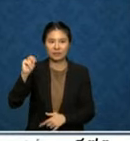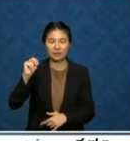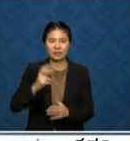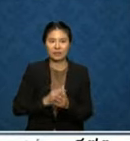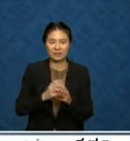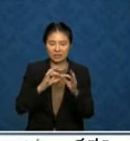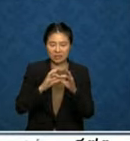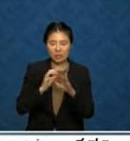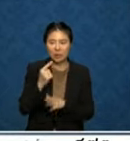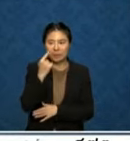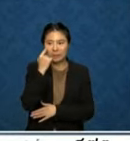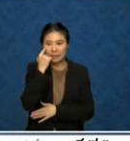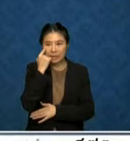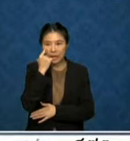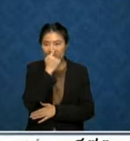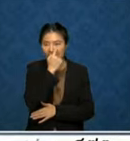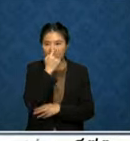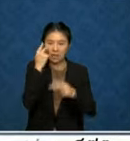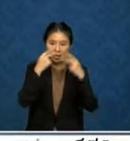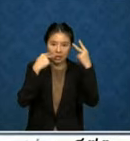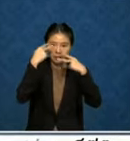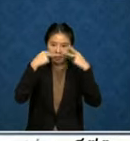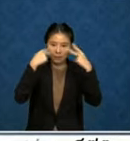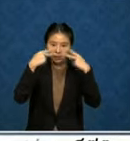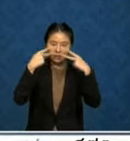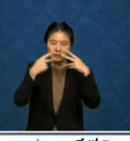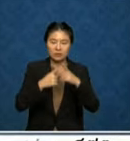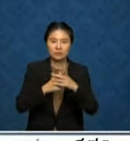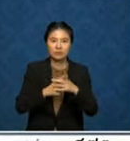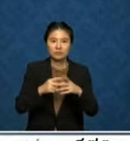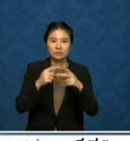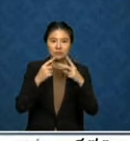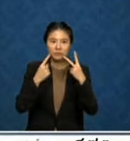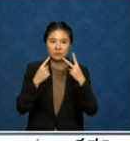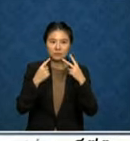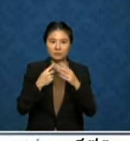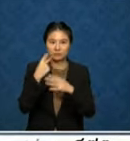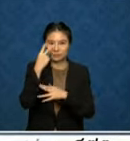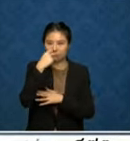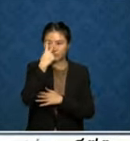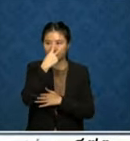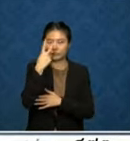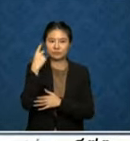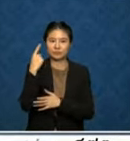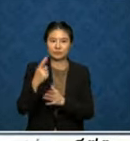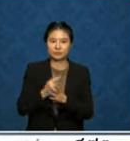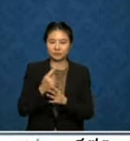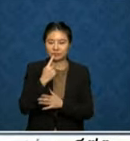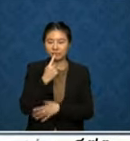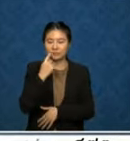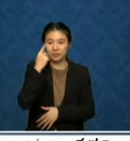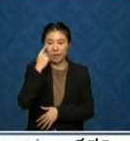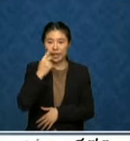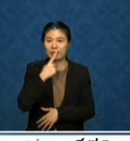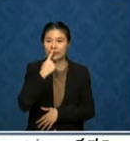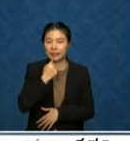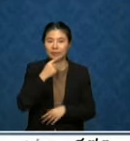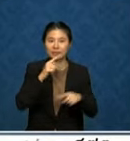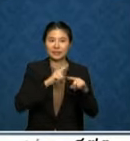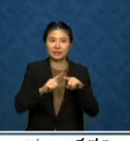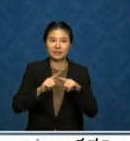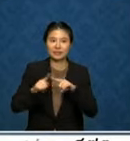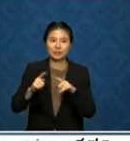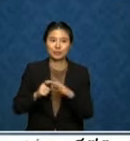นเป็นต้อกระจกต้อลมต้อหินต้อทุกอย่างมีอยากใยในตาตาแดงคือขวดเดียว